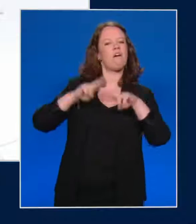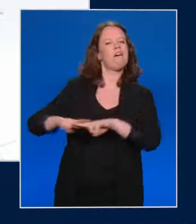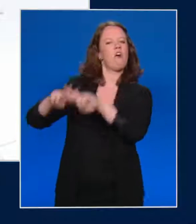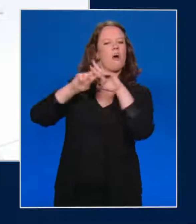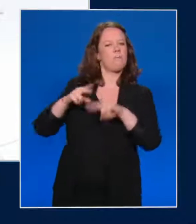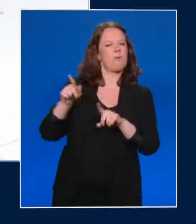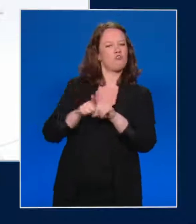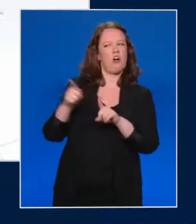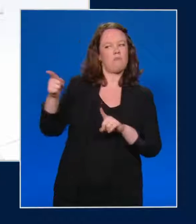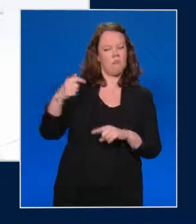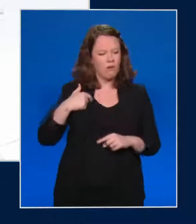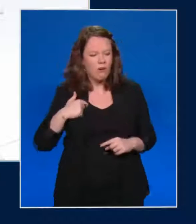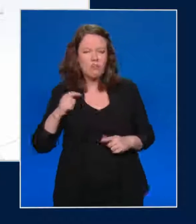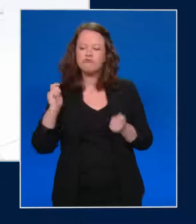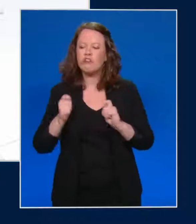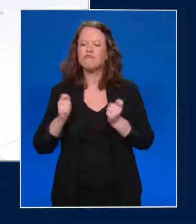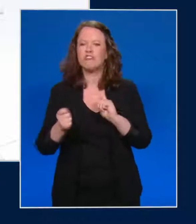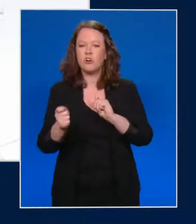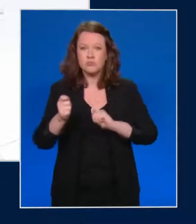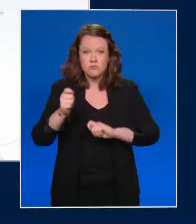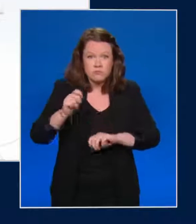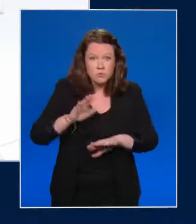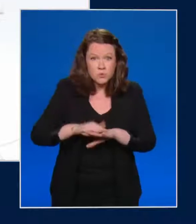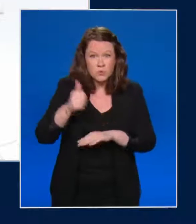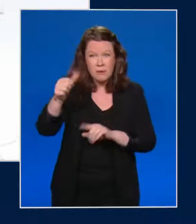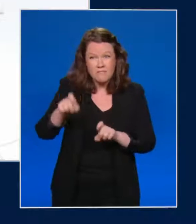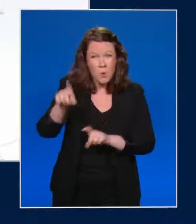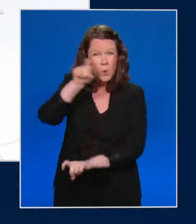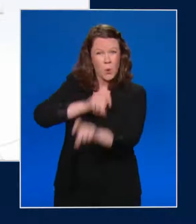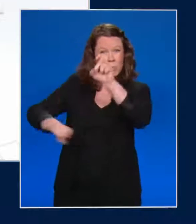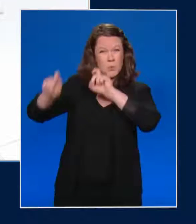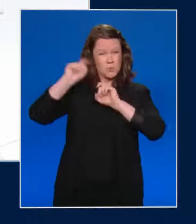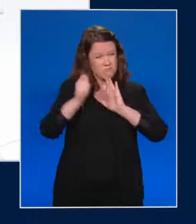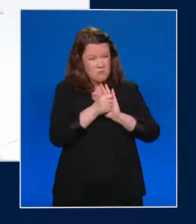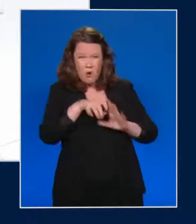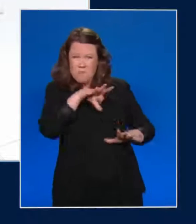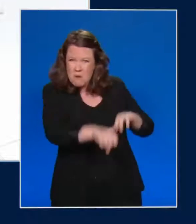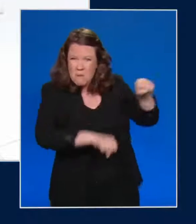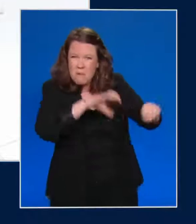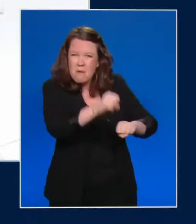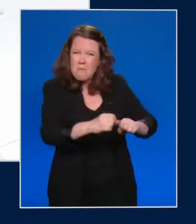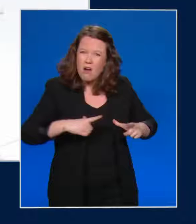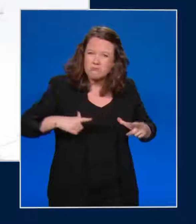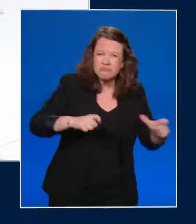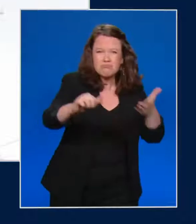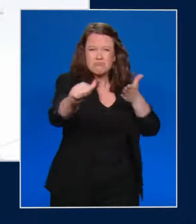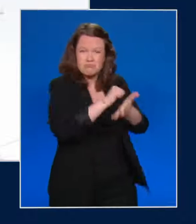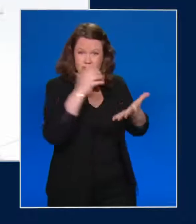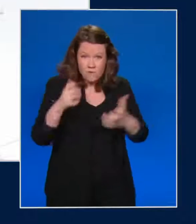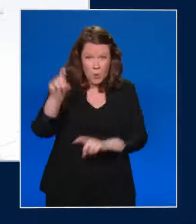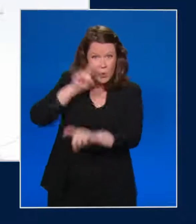la renvoyer aux heures les plus sombres des empires des invasions des exterminations